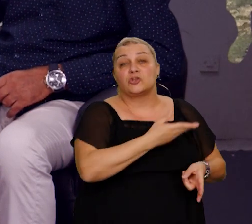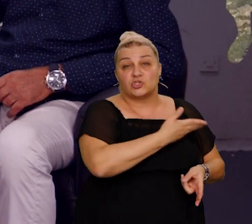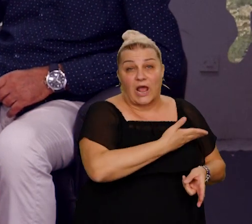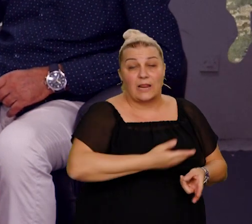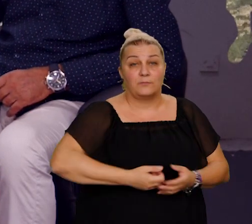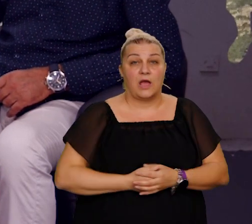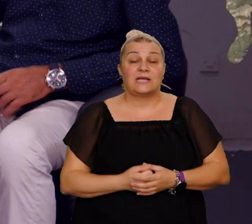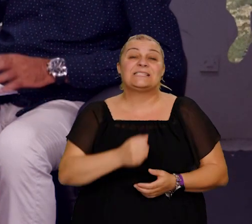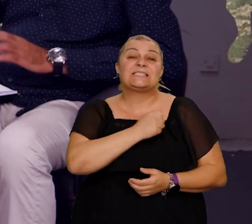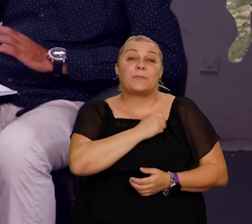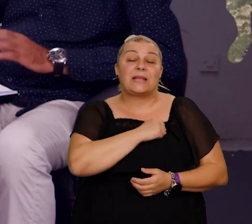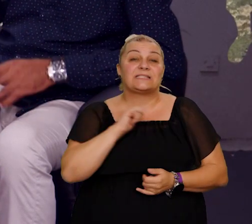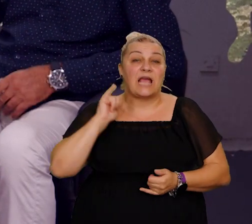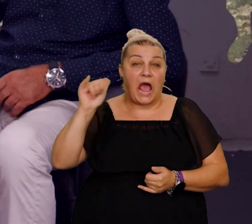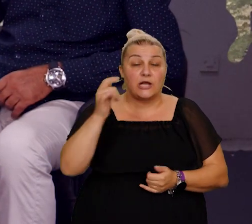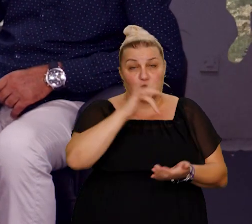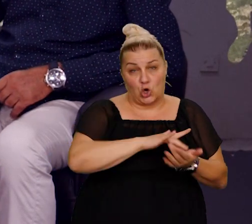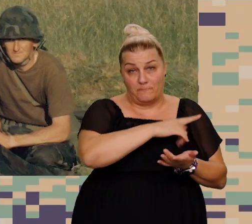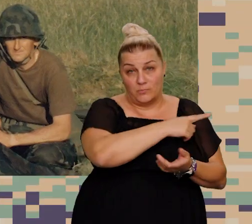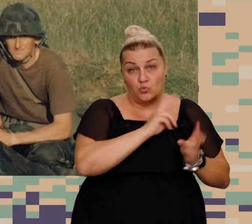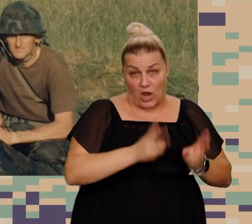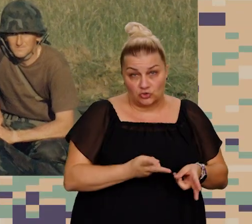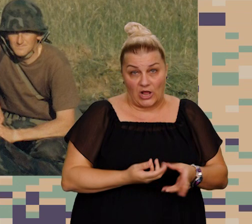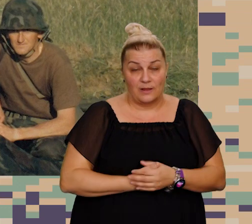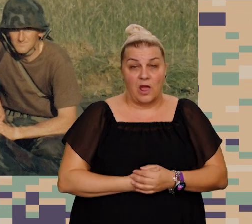Tako. Splitski aerodrom u Kaštelima. Tako je.